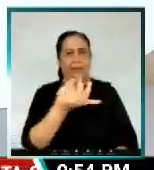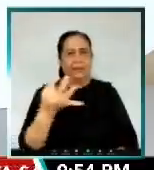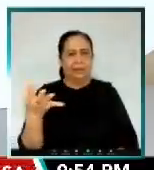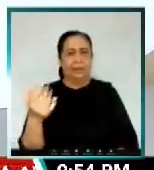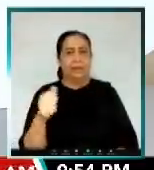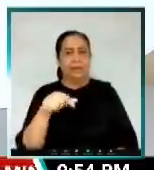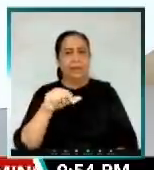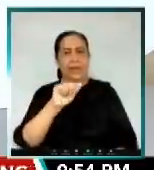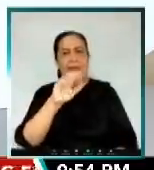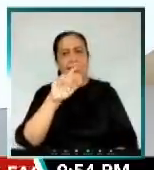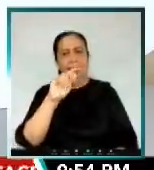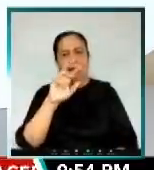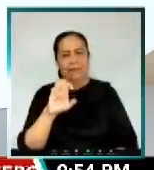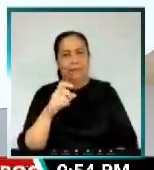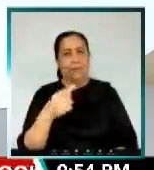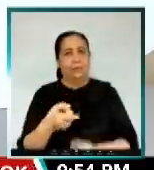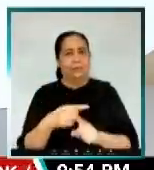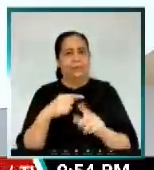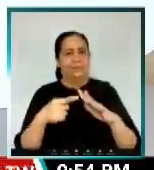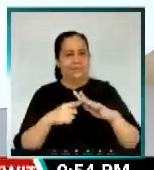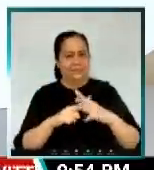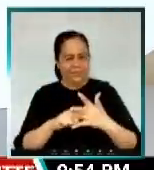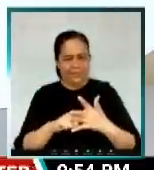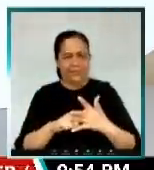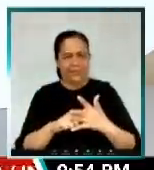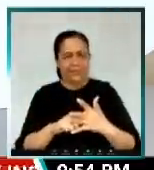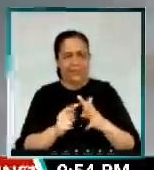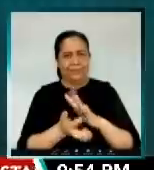cases mula nang mag-umpisa ang pandemya.